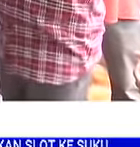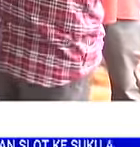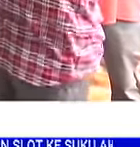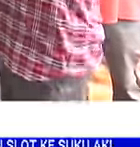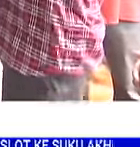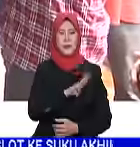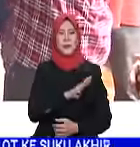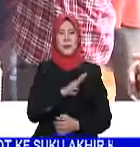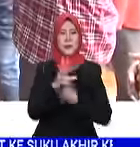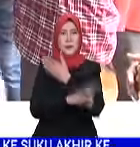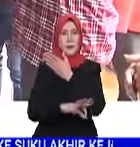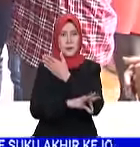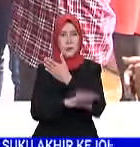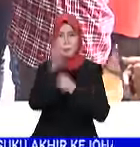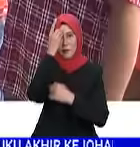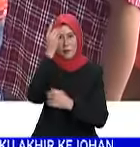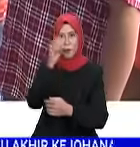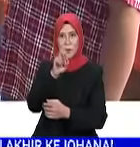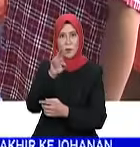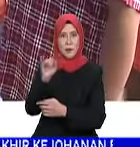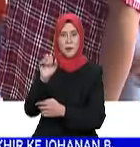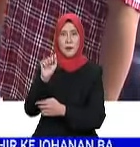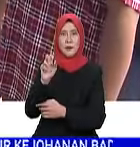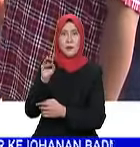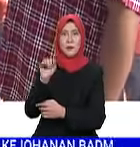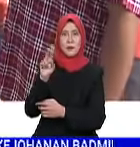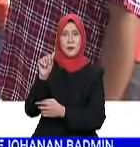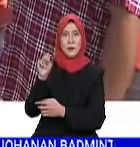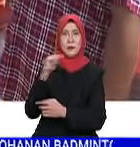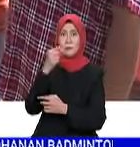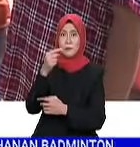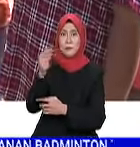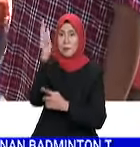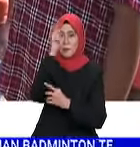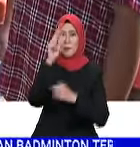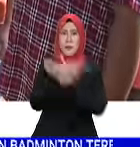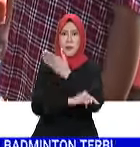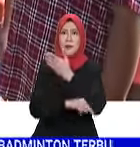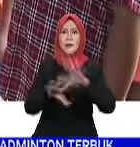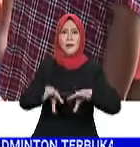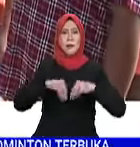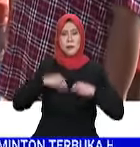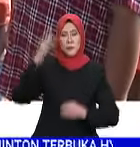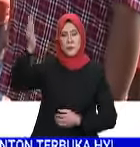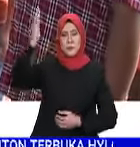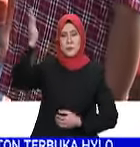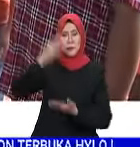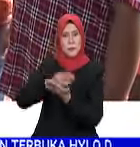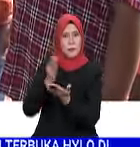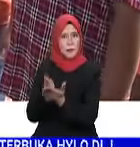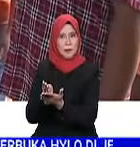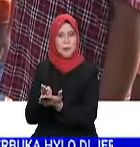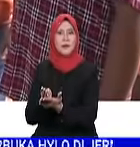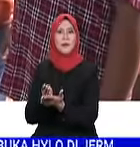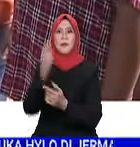Menteri Besar Negeri Sembilan, Datuk Seri Aminuddin Harun berkata, kerajaan negeri menerima baik pembentangan bajet tersebut